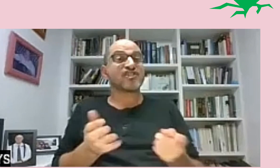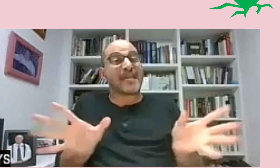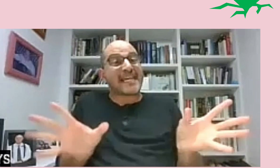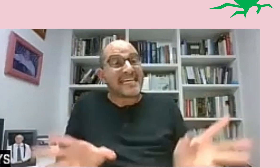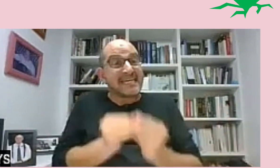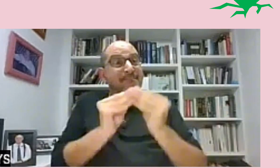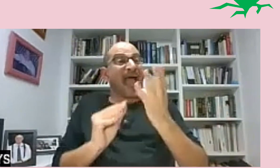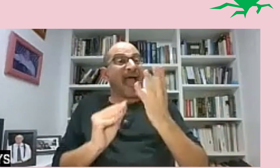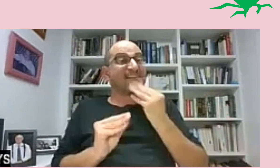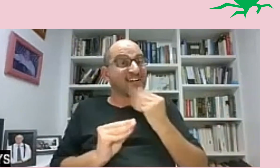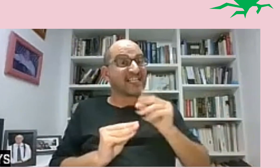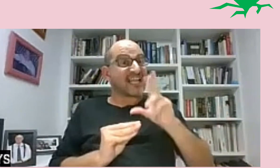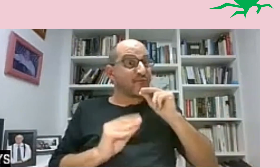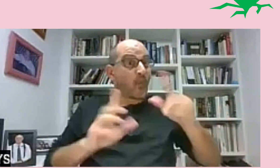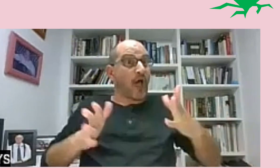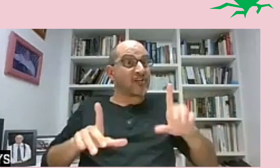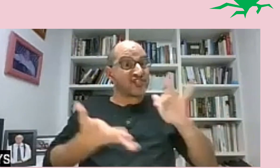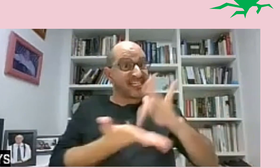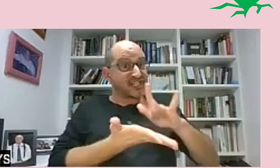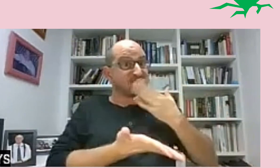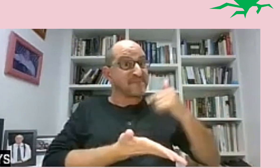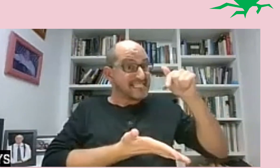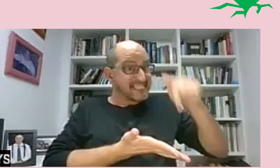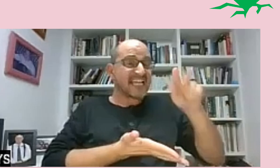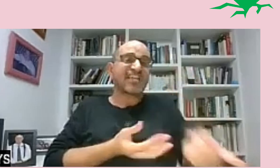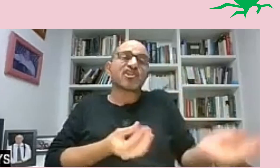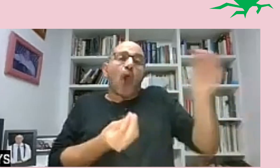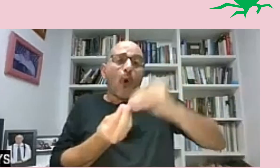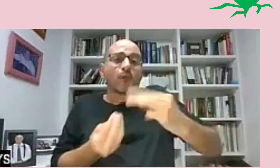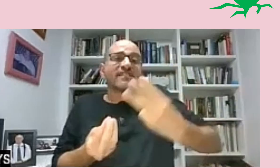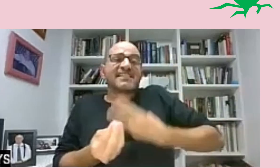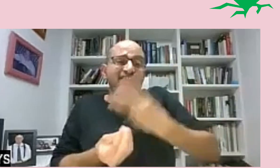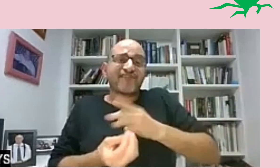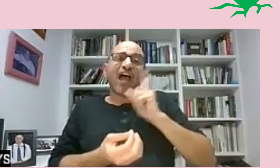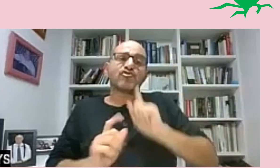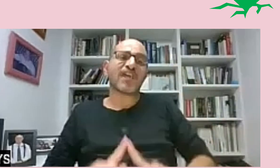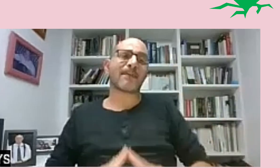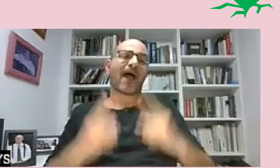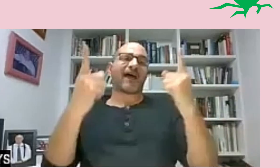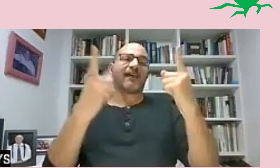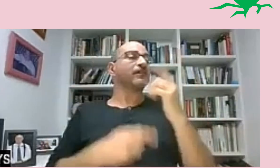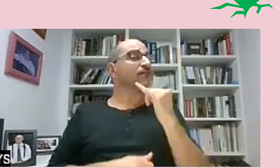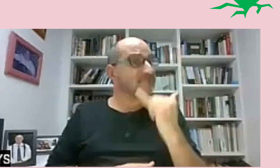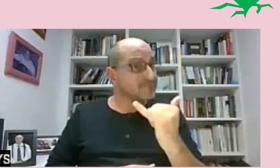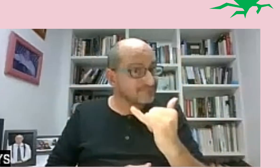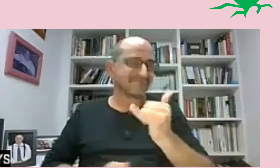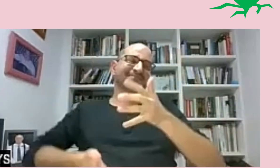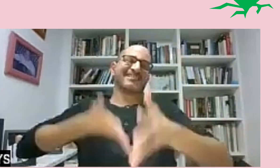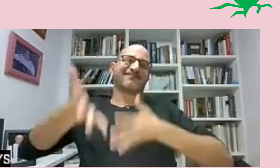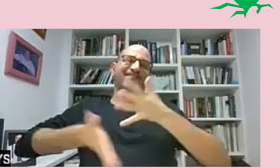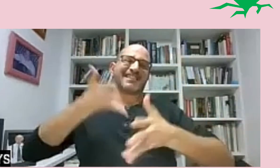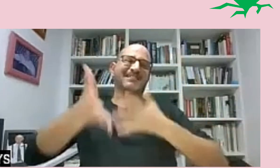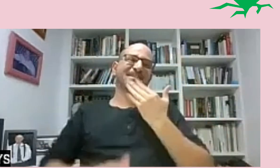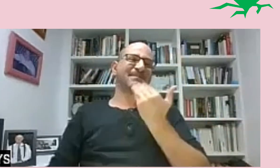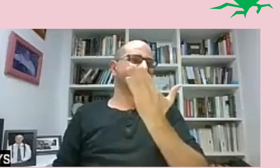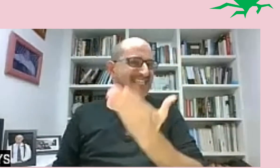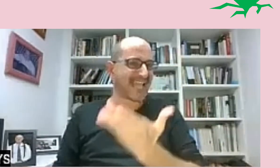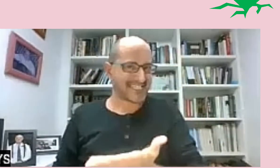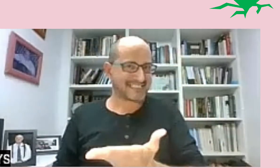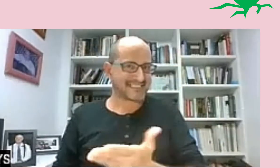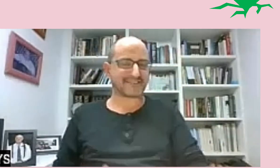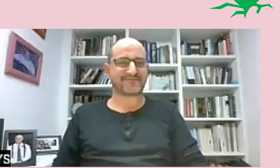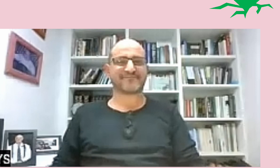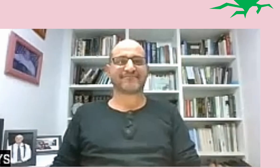וגם להראות שעם העברית הדבורה שיש בישראל, יש עוד שפה נוספת בשם אחר. שהיא שפת